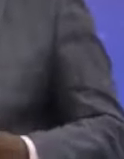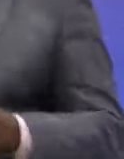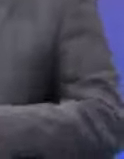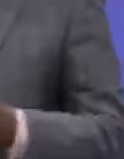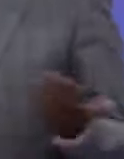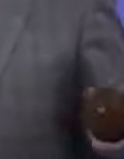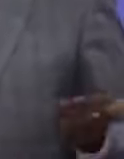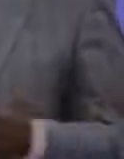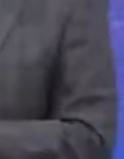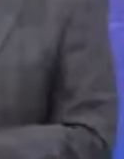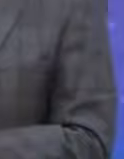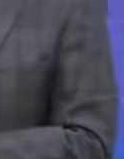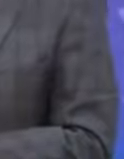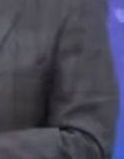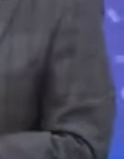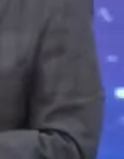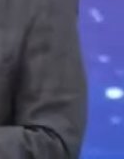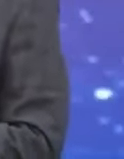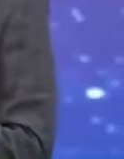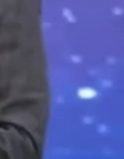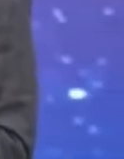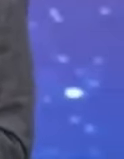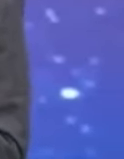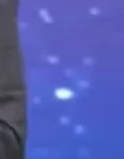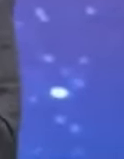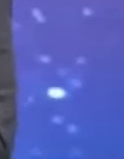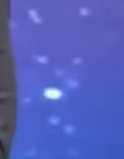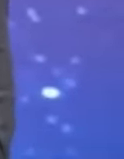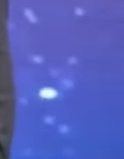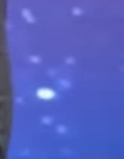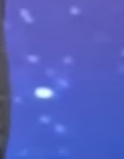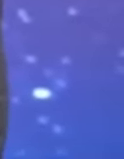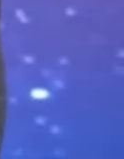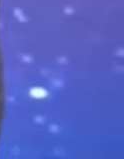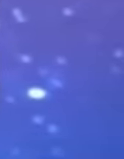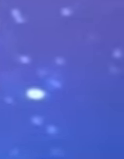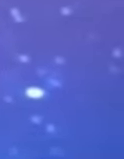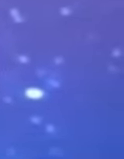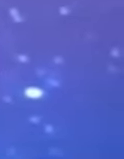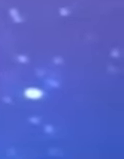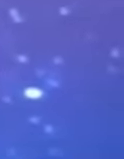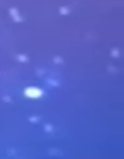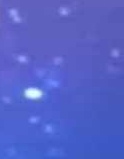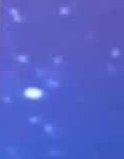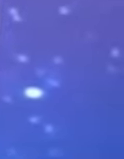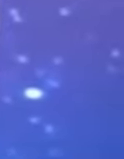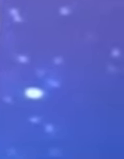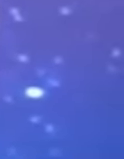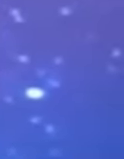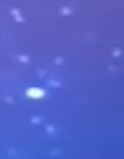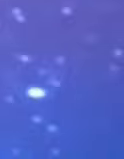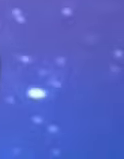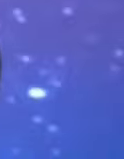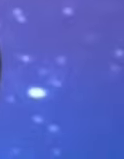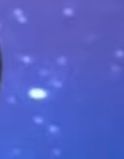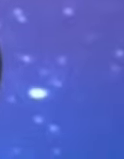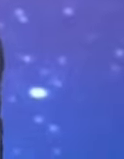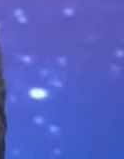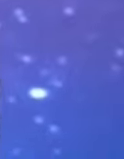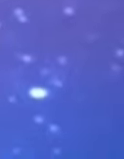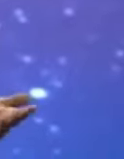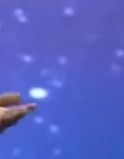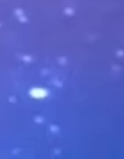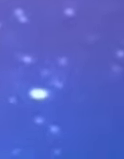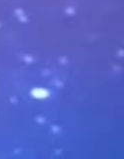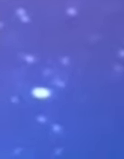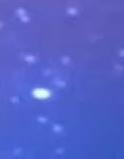si tu t'es pas repenti et Dieu te guérit ça veut dire que Dieu t'invite et Dieu est en train de t'attirer avec cette guérison si